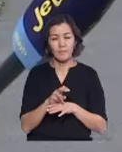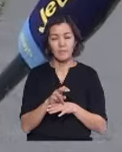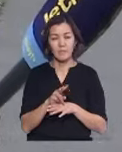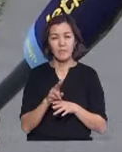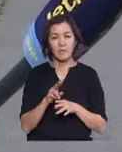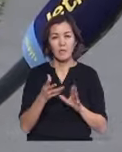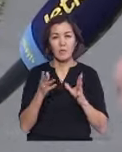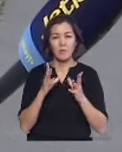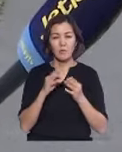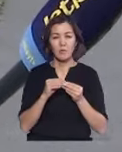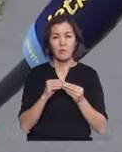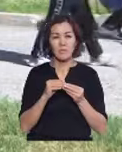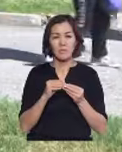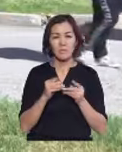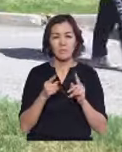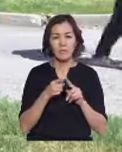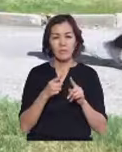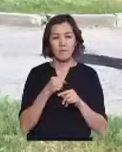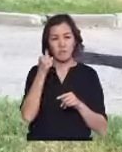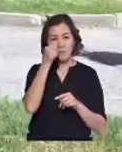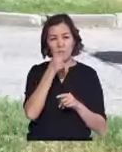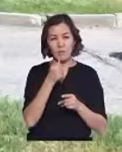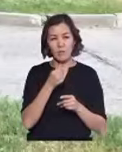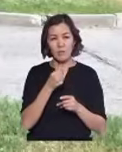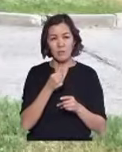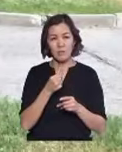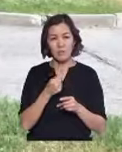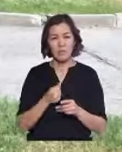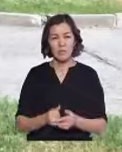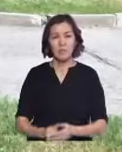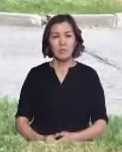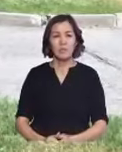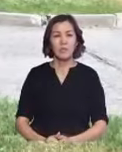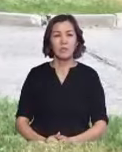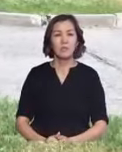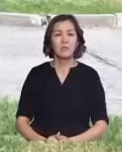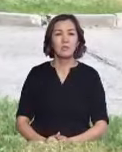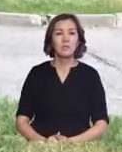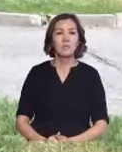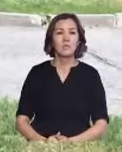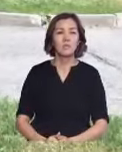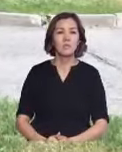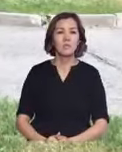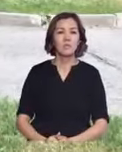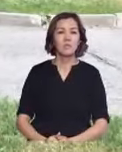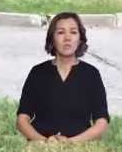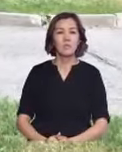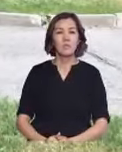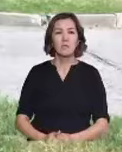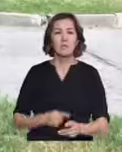осы диагнозды қойды. Бірінші жылында рассеянный склероз, мажесная форма деп қойды. Келесі